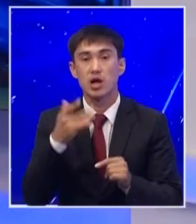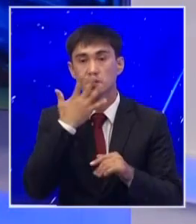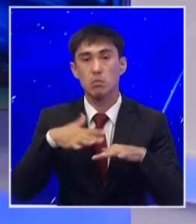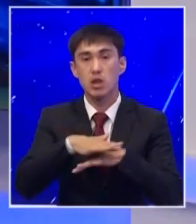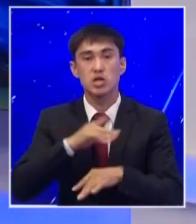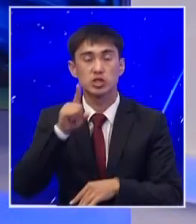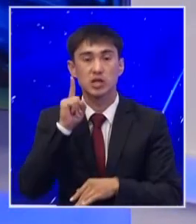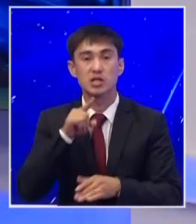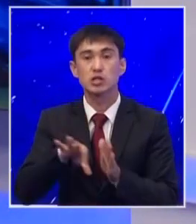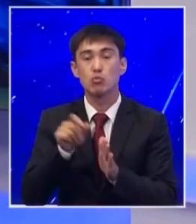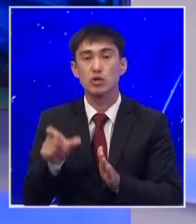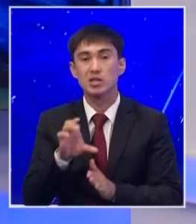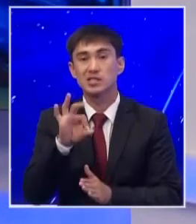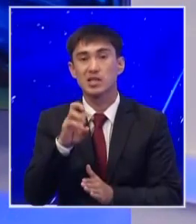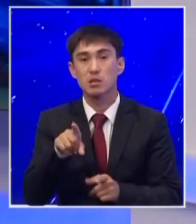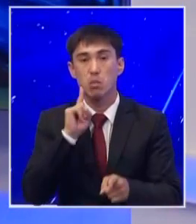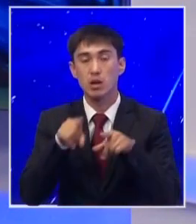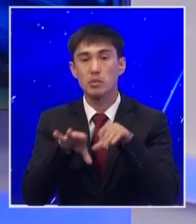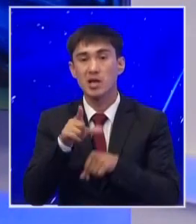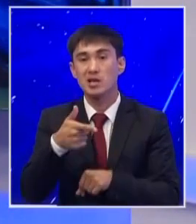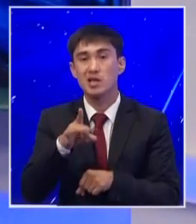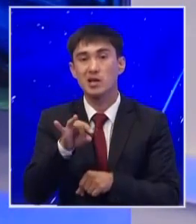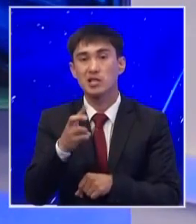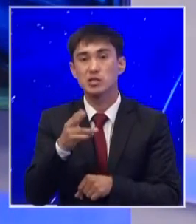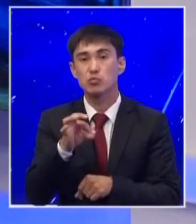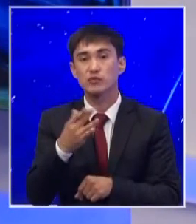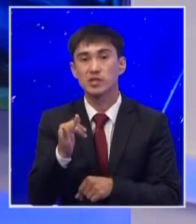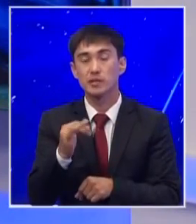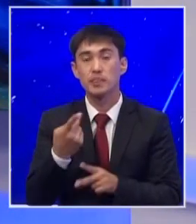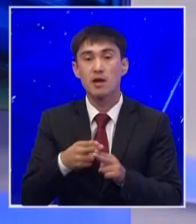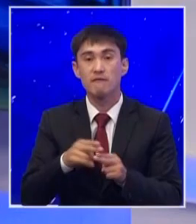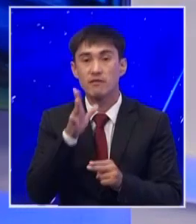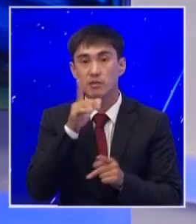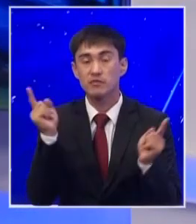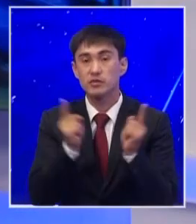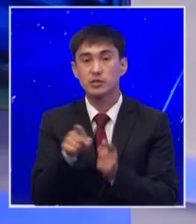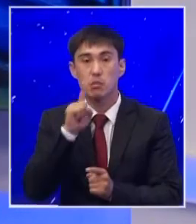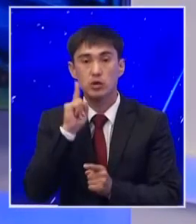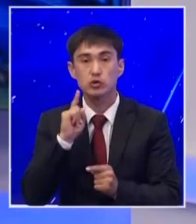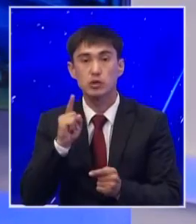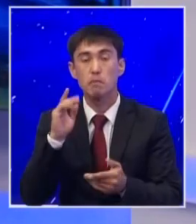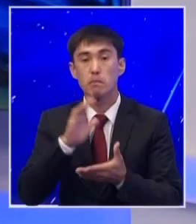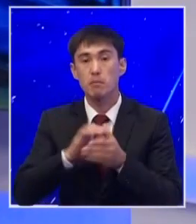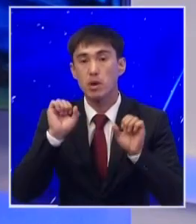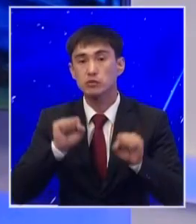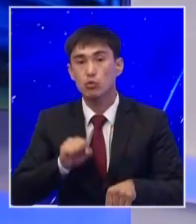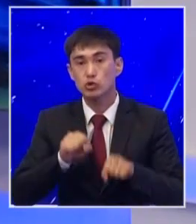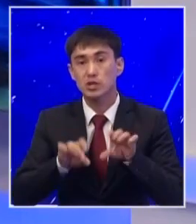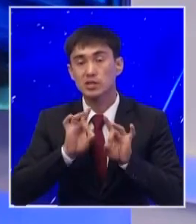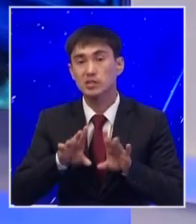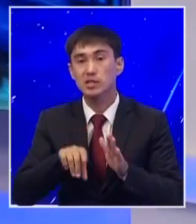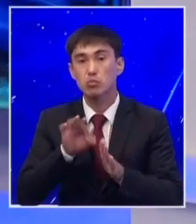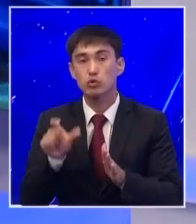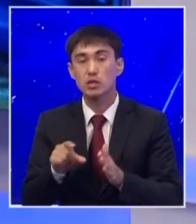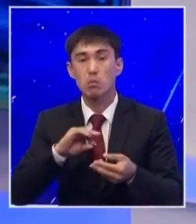Ассамблеи Жастары с депутатом Сената парламента Геннадием Шиповским. Во время встречи молодежи представилась возможность рассказать